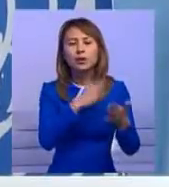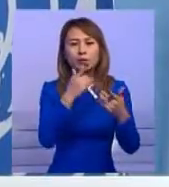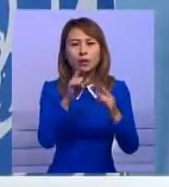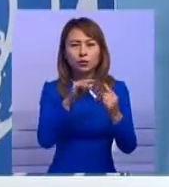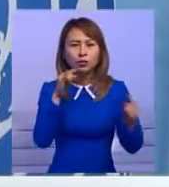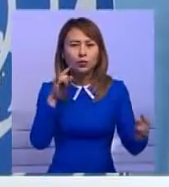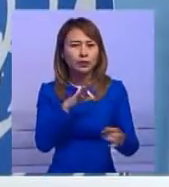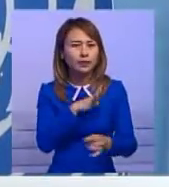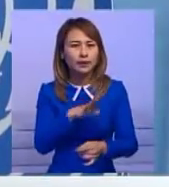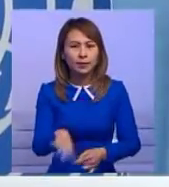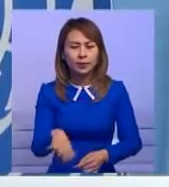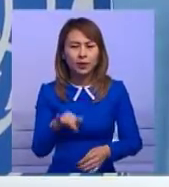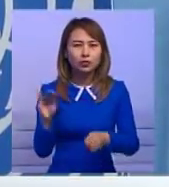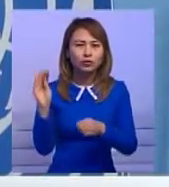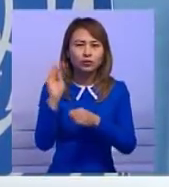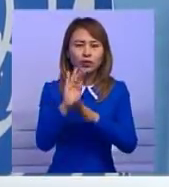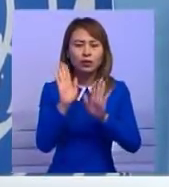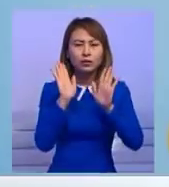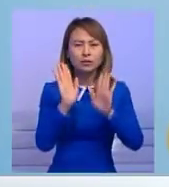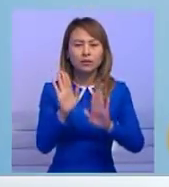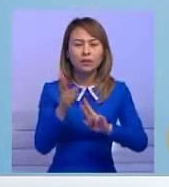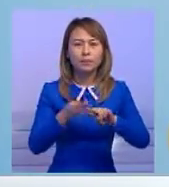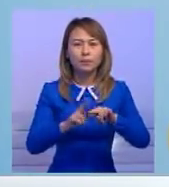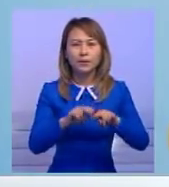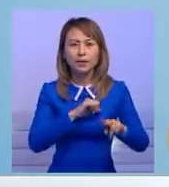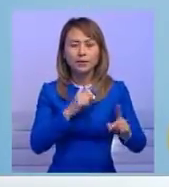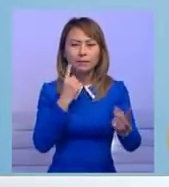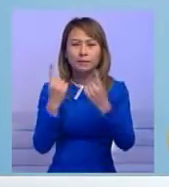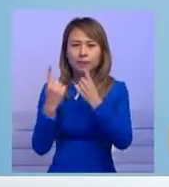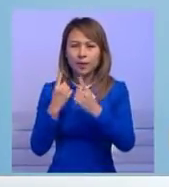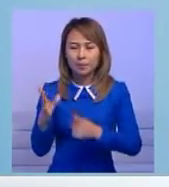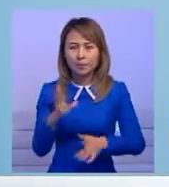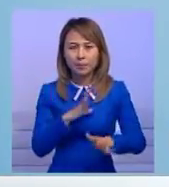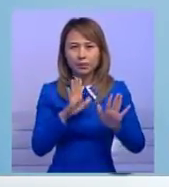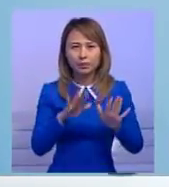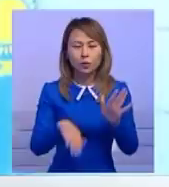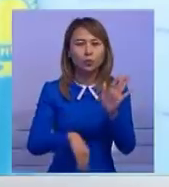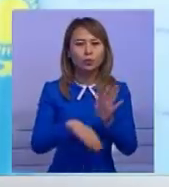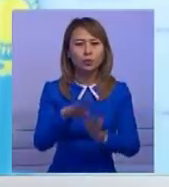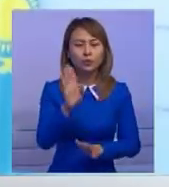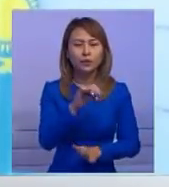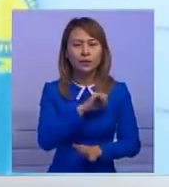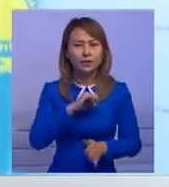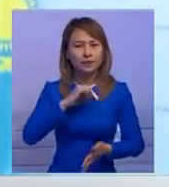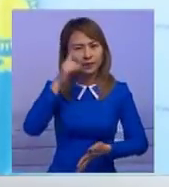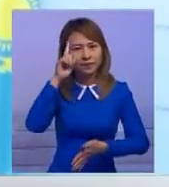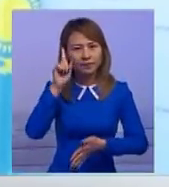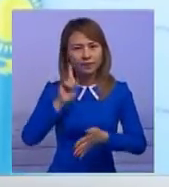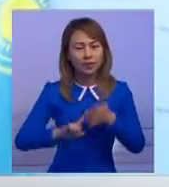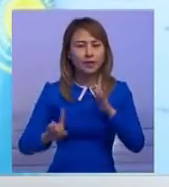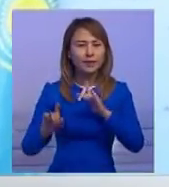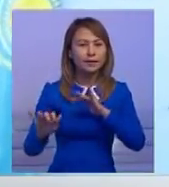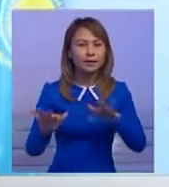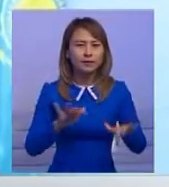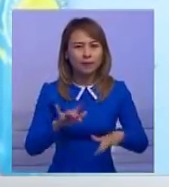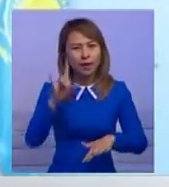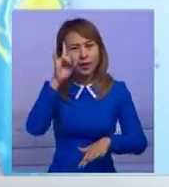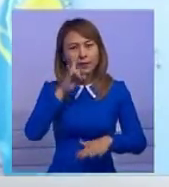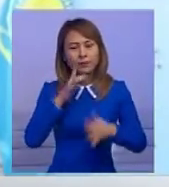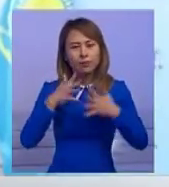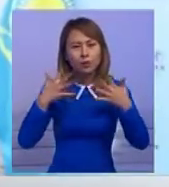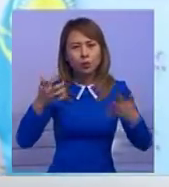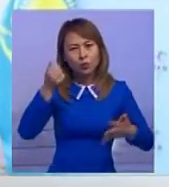басында отырмаған. Олар тек қару-жарақ арқылы тілдесетін. Біз тек жақсылыққа сенеміз. Барлық игі істер үшін Қазақстанға